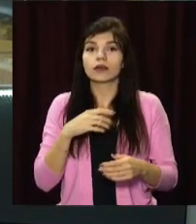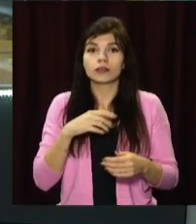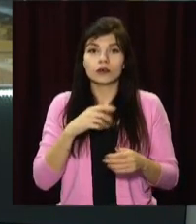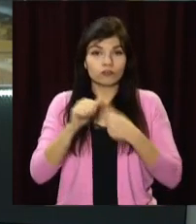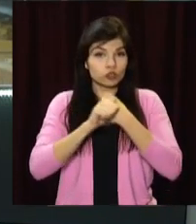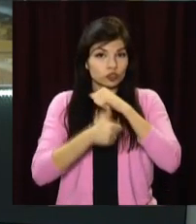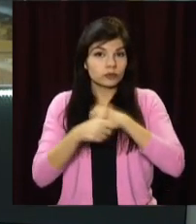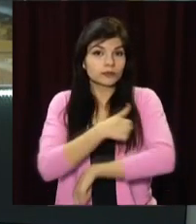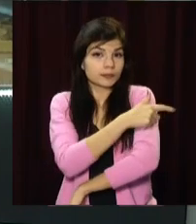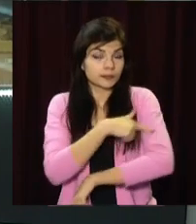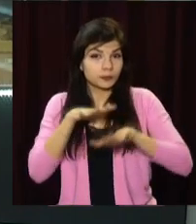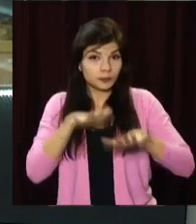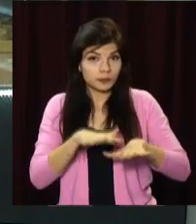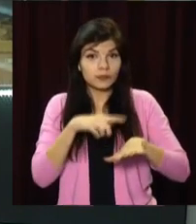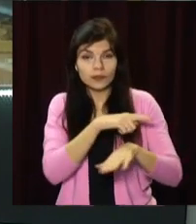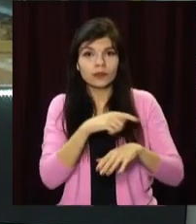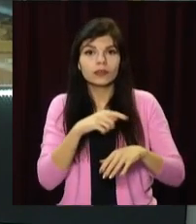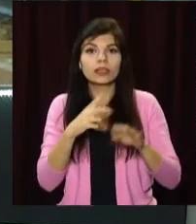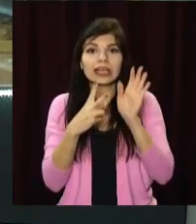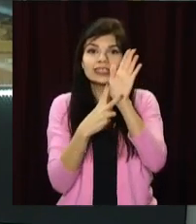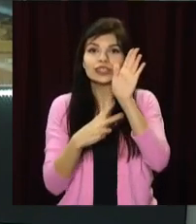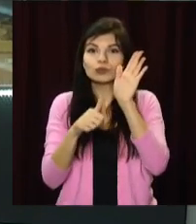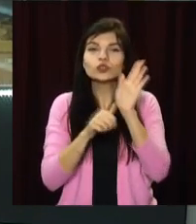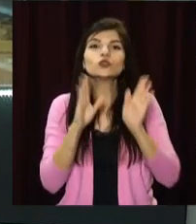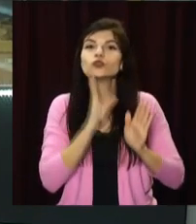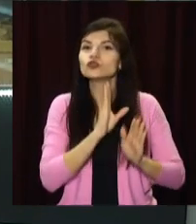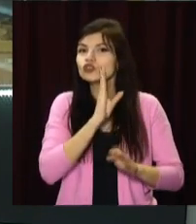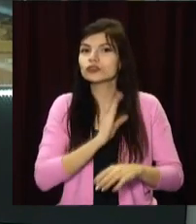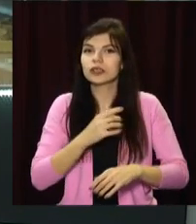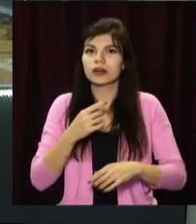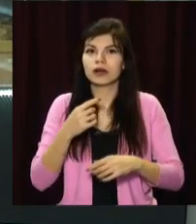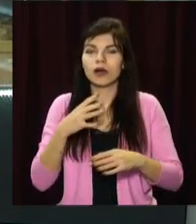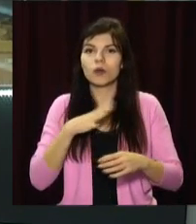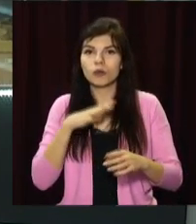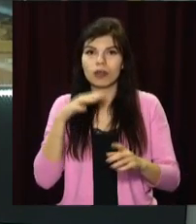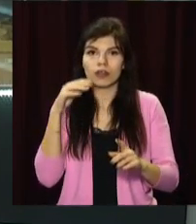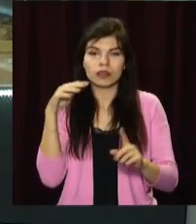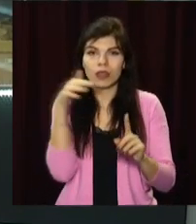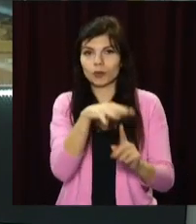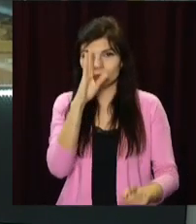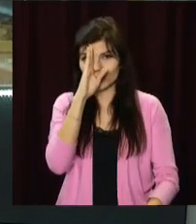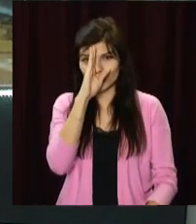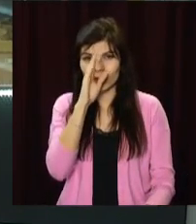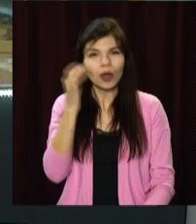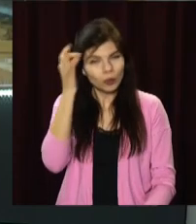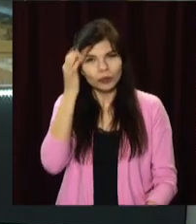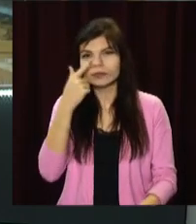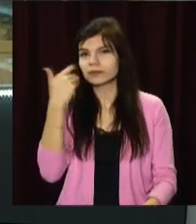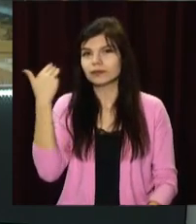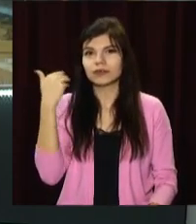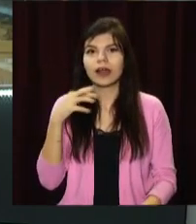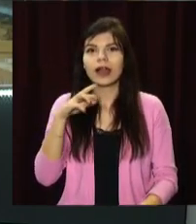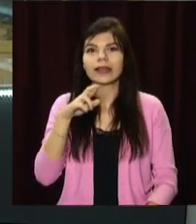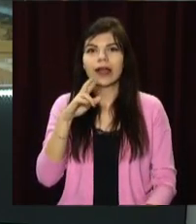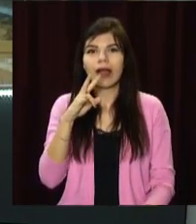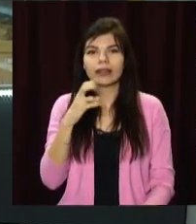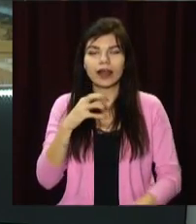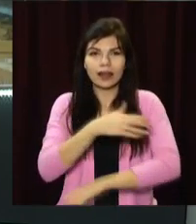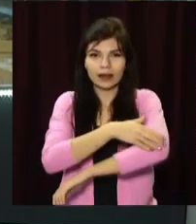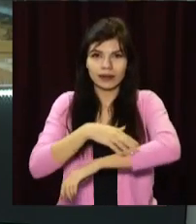Стан задовільний, загрози життю немає. У 16-й лікарні Дніпра гоять рани 76-річної жінки, на яку напав